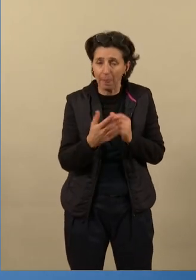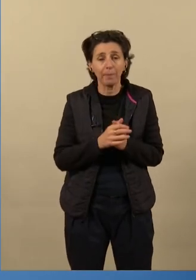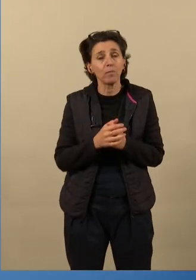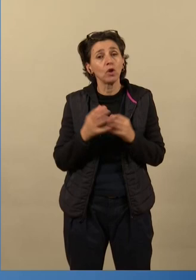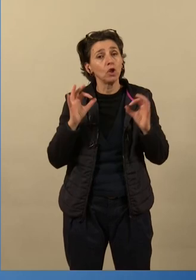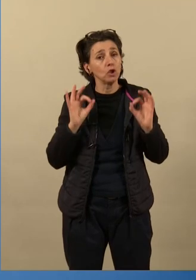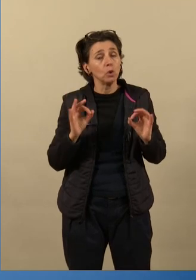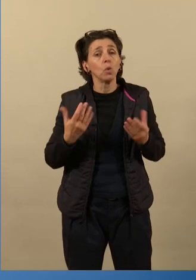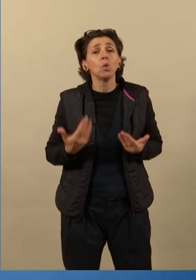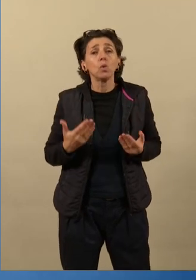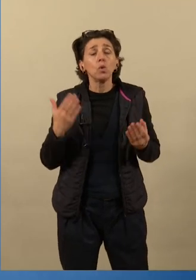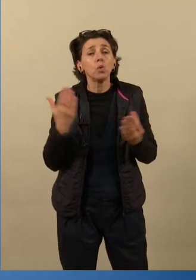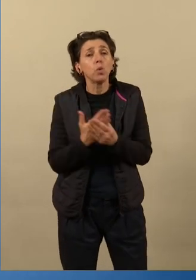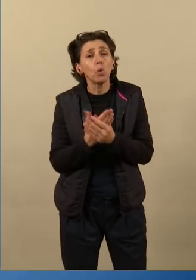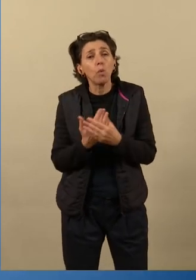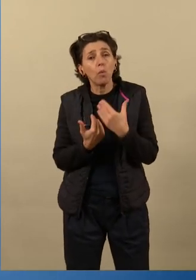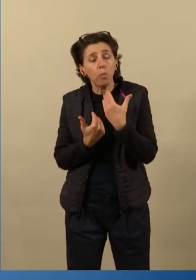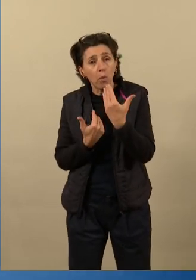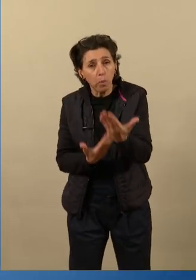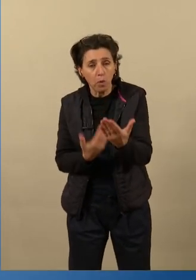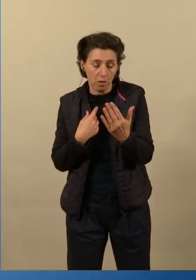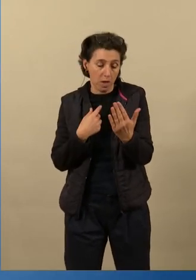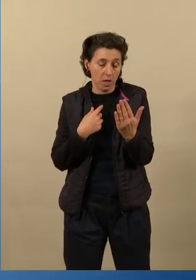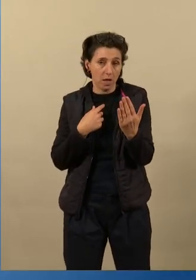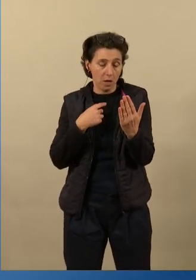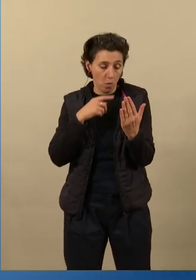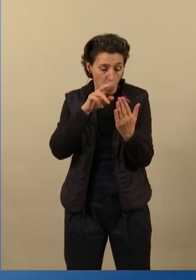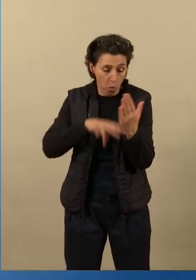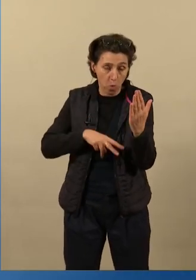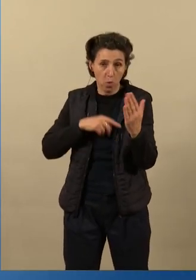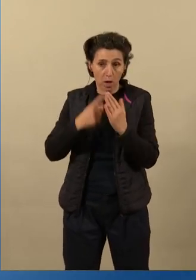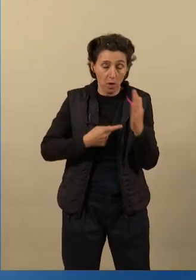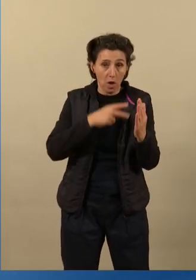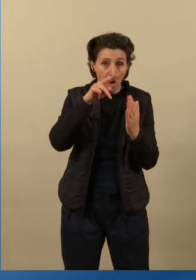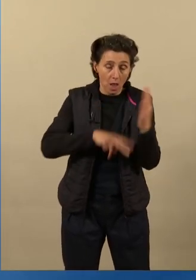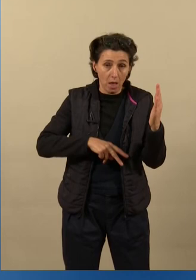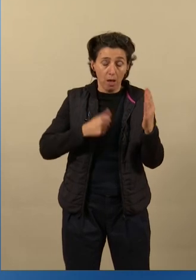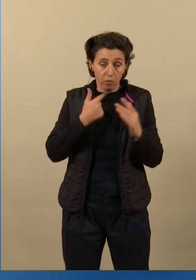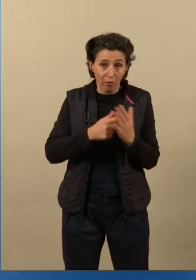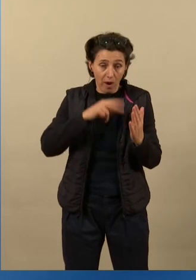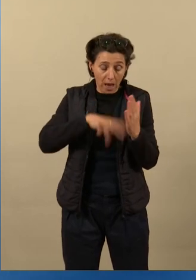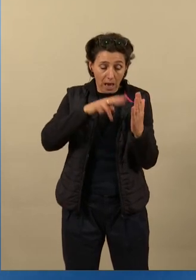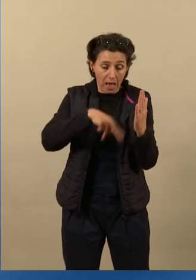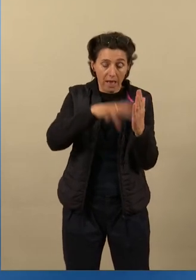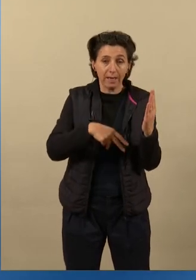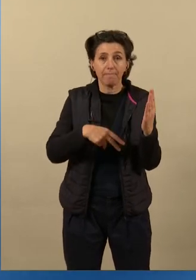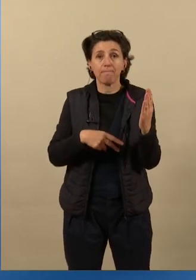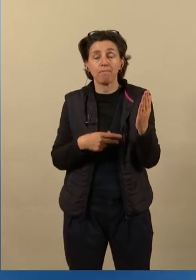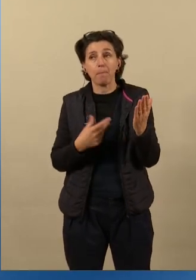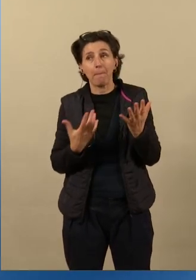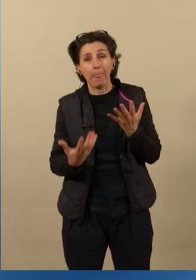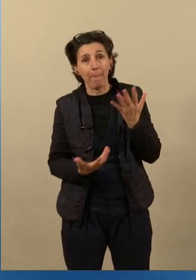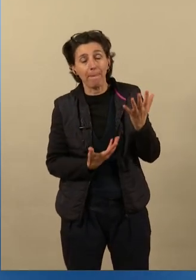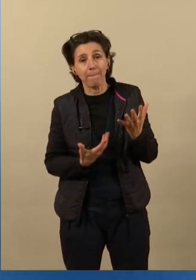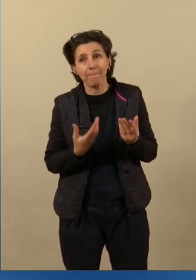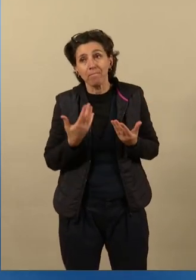document que j'ai lu que j'ai relu que j'ai lu que j'ai relu aujourd'hui il trouve qu'il n'est pas suffisant